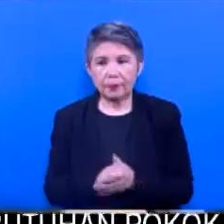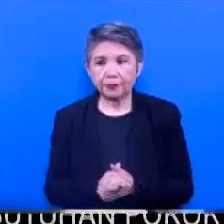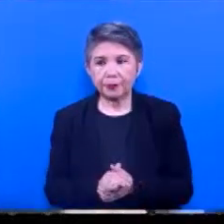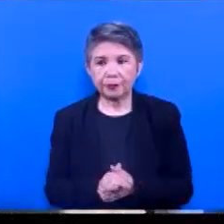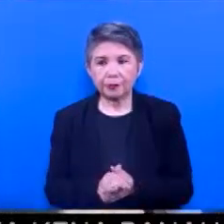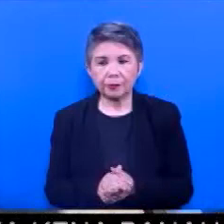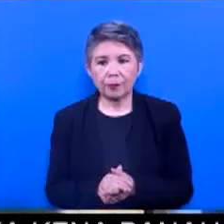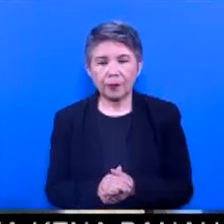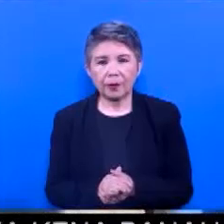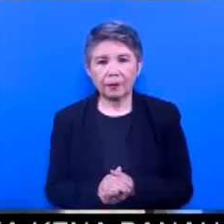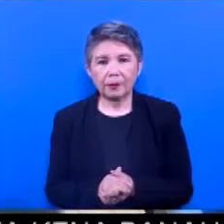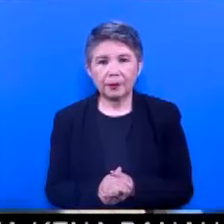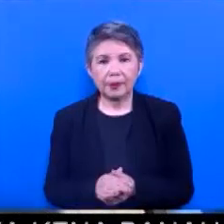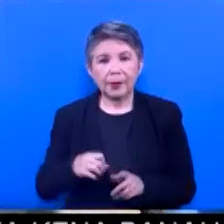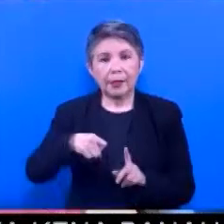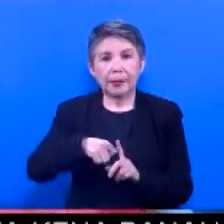Kelebihan.